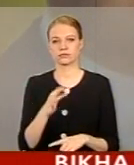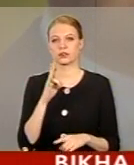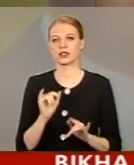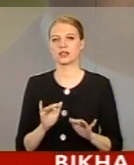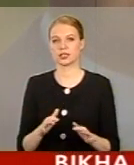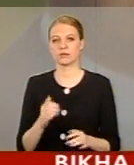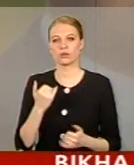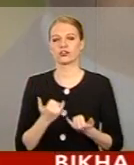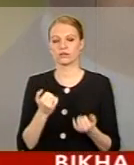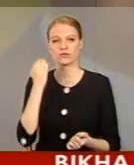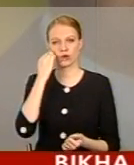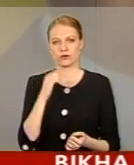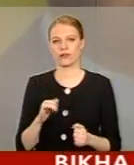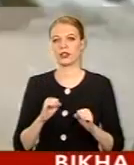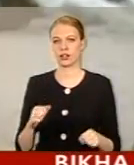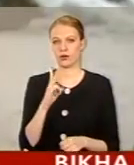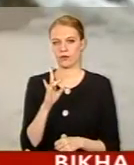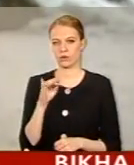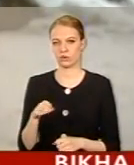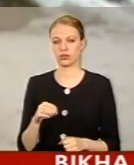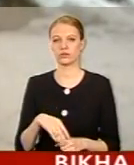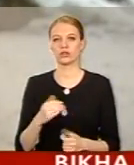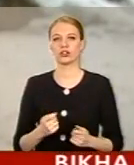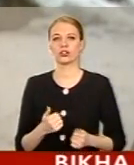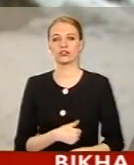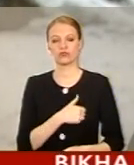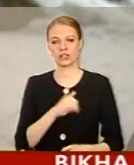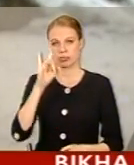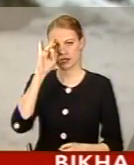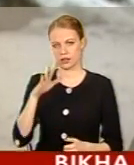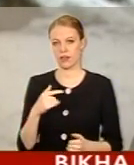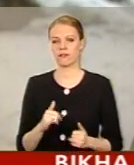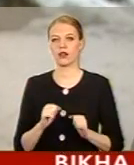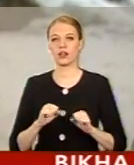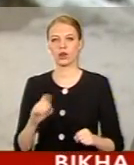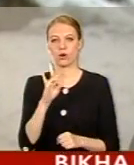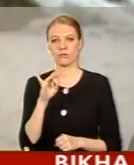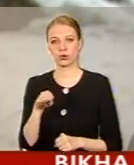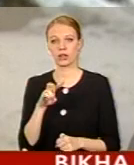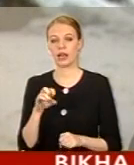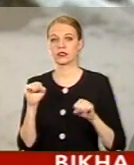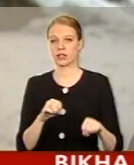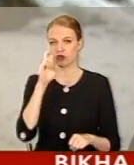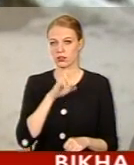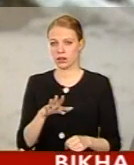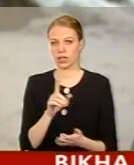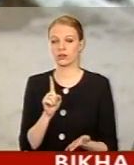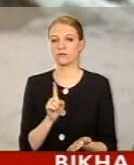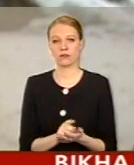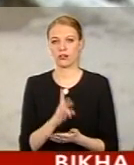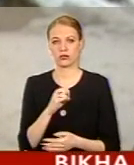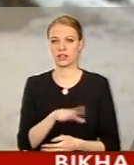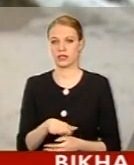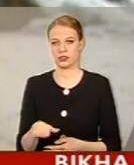церемонії вшанування героїв Крут. Честь і слава героям Крут. Але захищати країну мають не